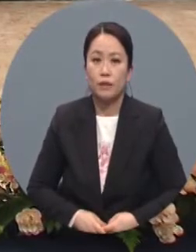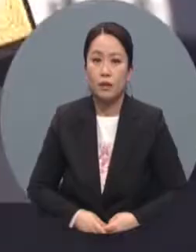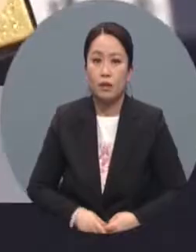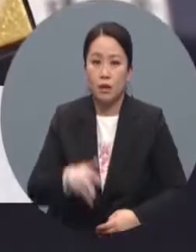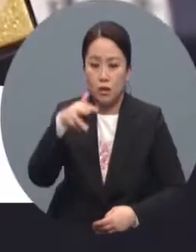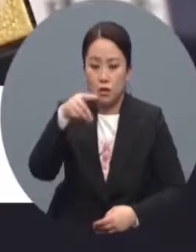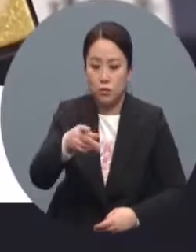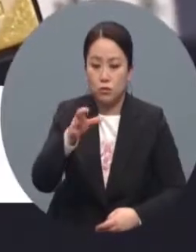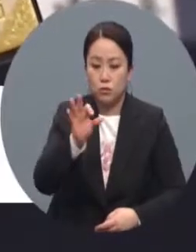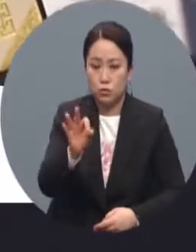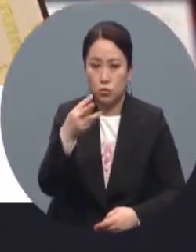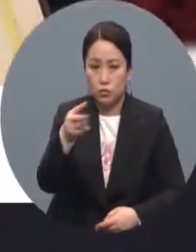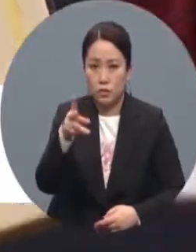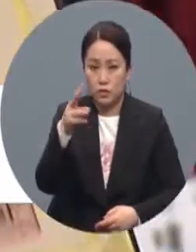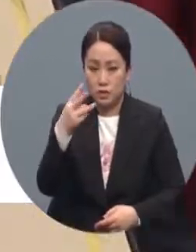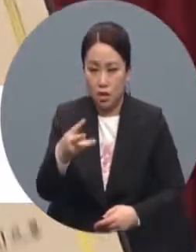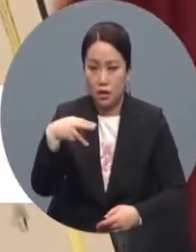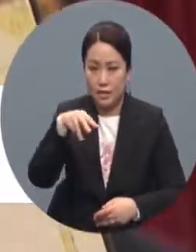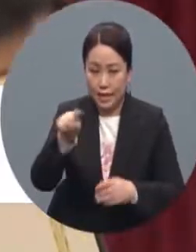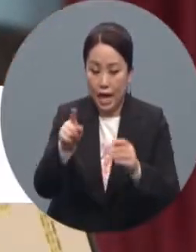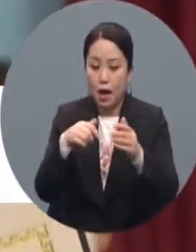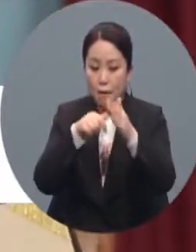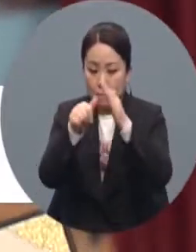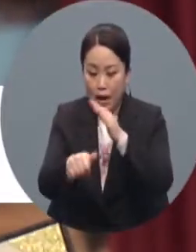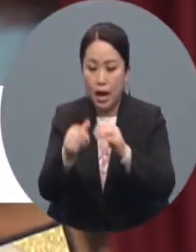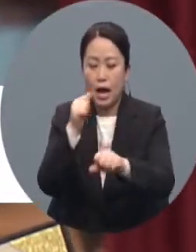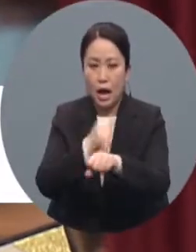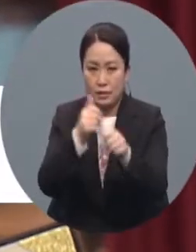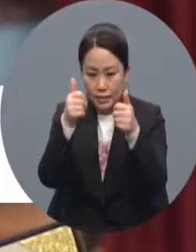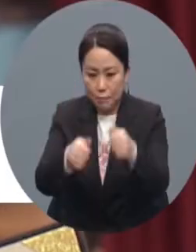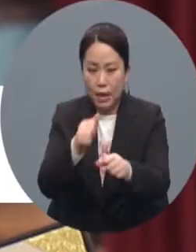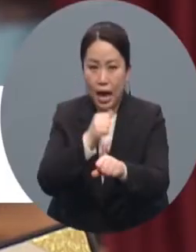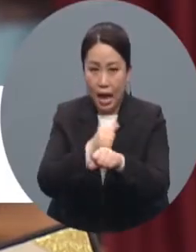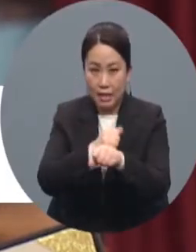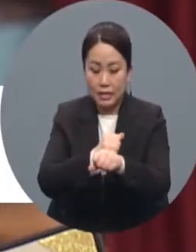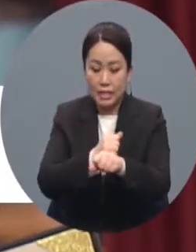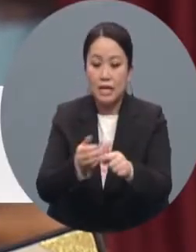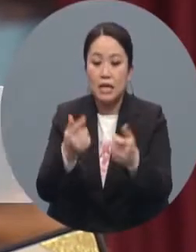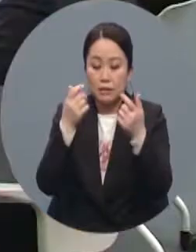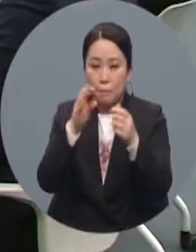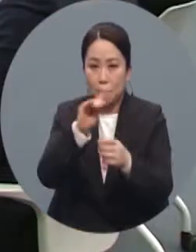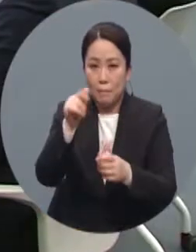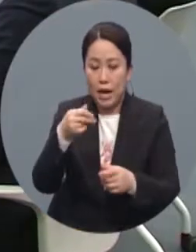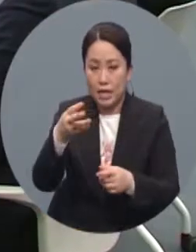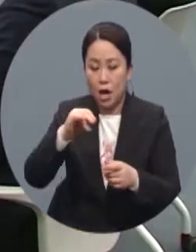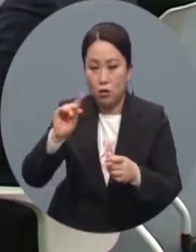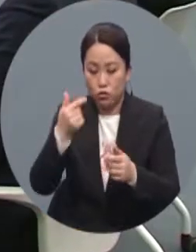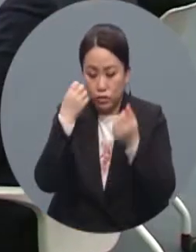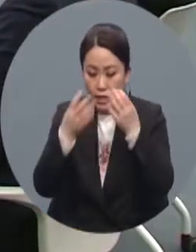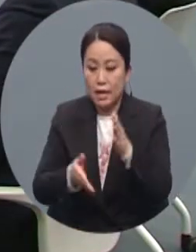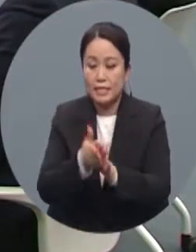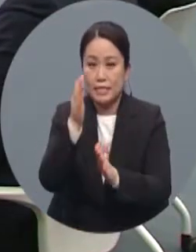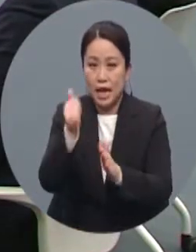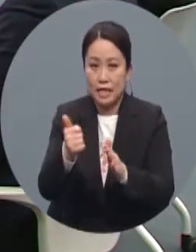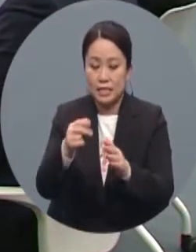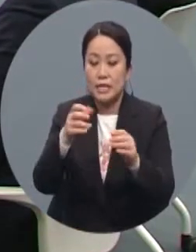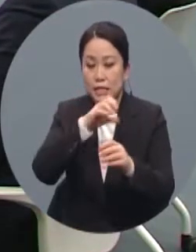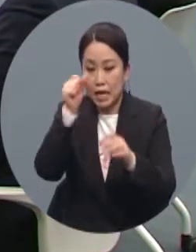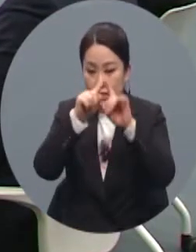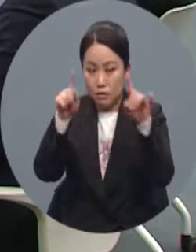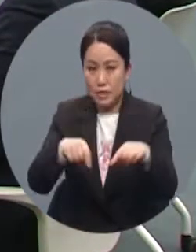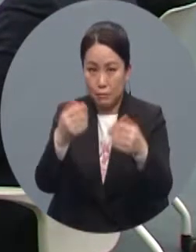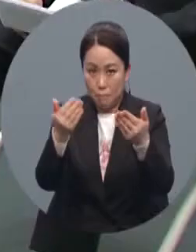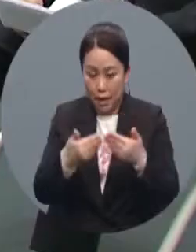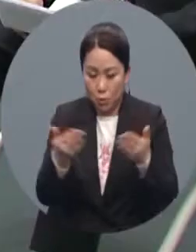중열차를 참배한 박형준 신임시장은 당선증을 받고 임기를 시작했습니다. 취임식에선 도시명 초고속